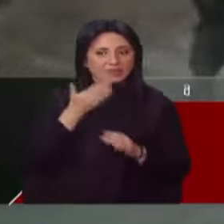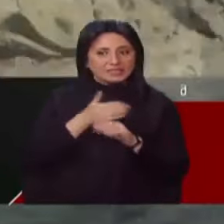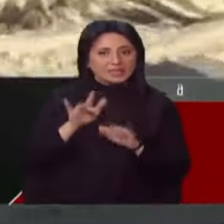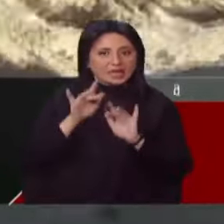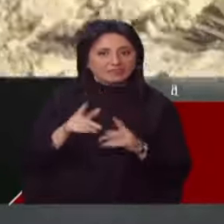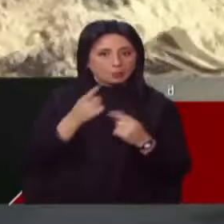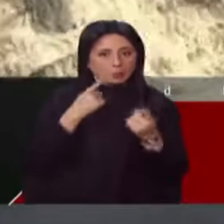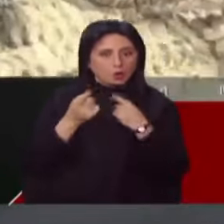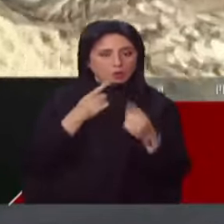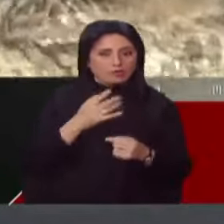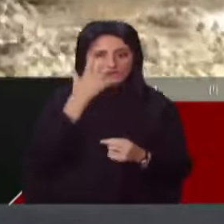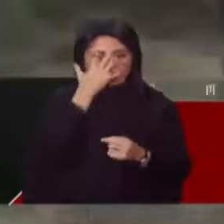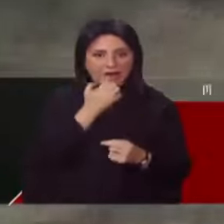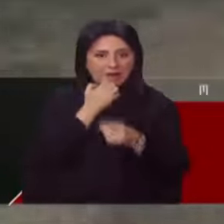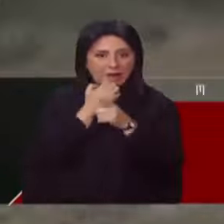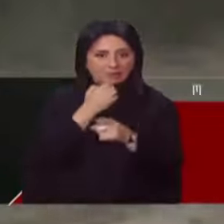როტარიწერსაარებპარკებს